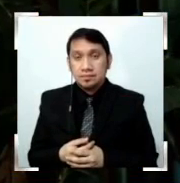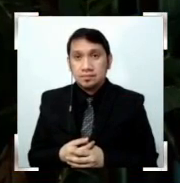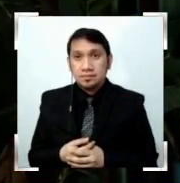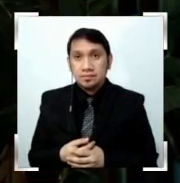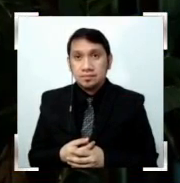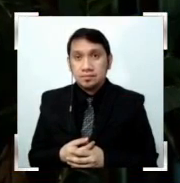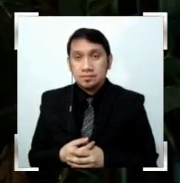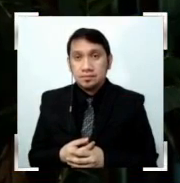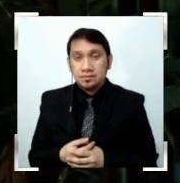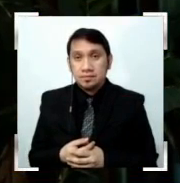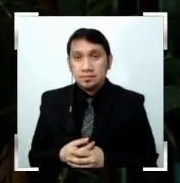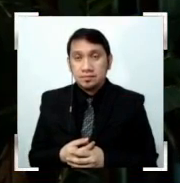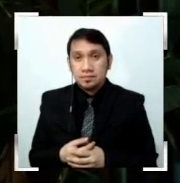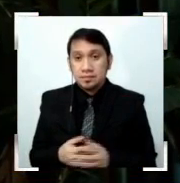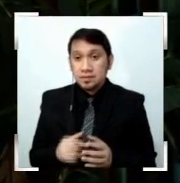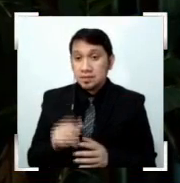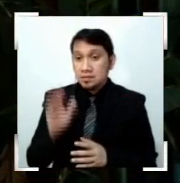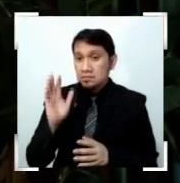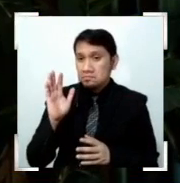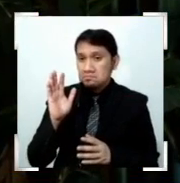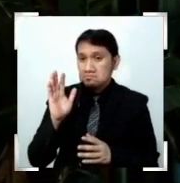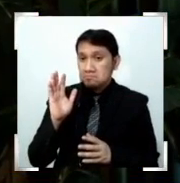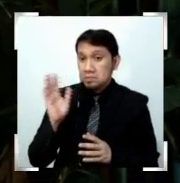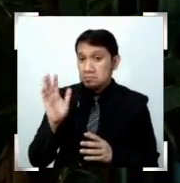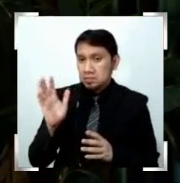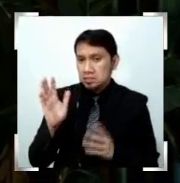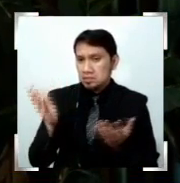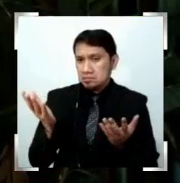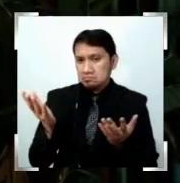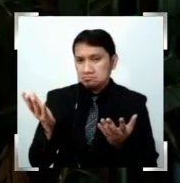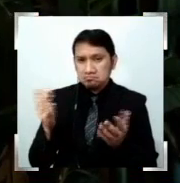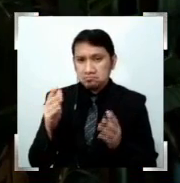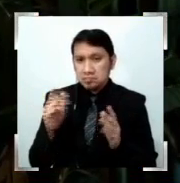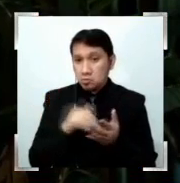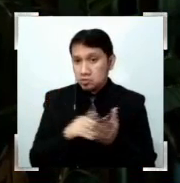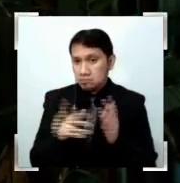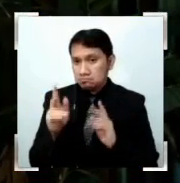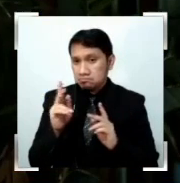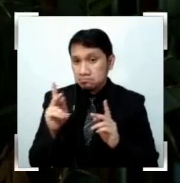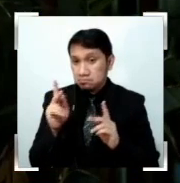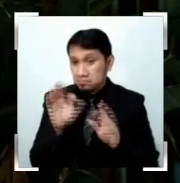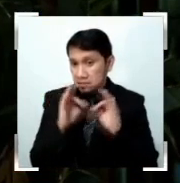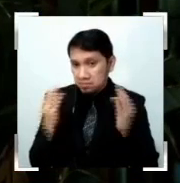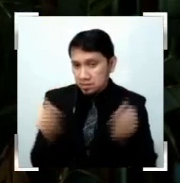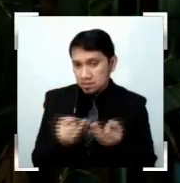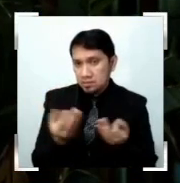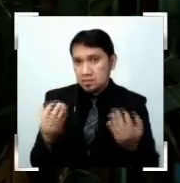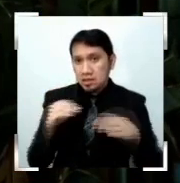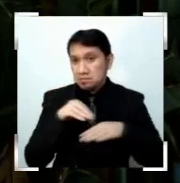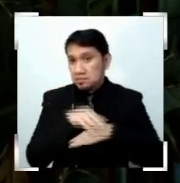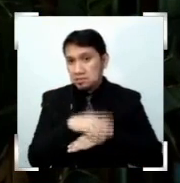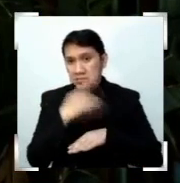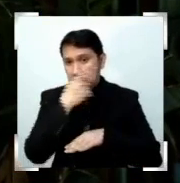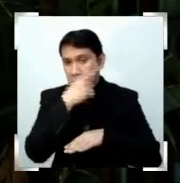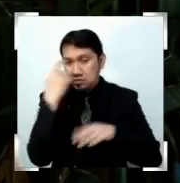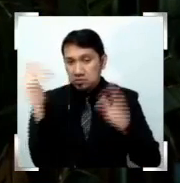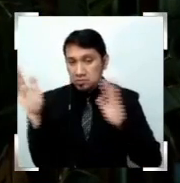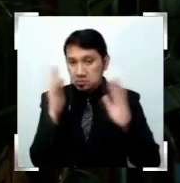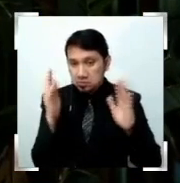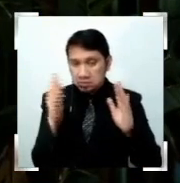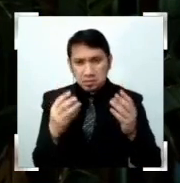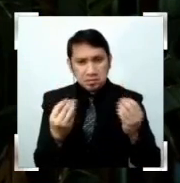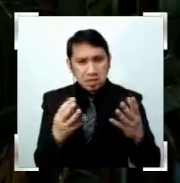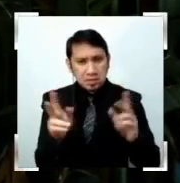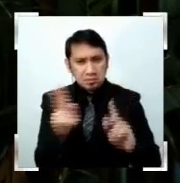Pia, abot sa 50,000 pamilya ang naapektuhan ng Bagyong Maring ayon sa NDRRMC at marami nga sa kanila ay dama pa rin